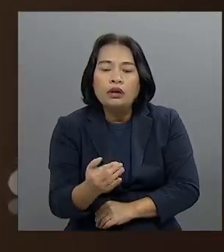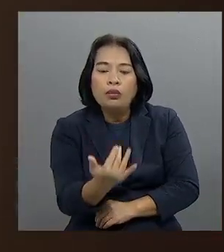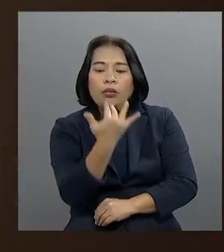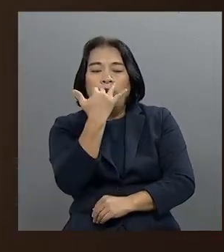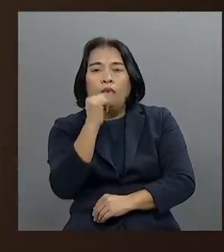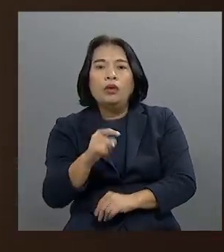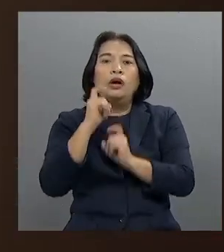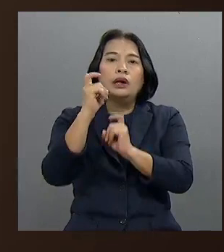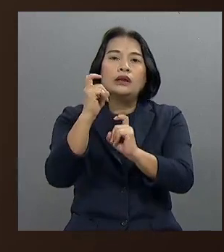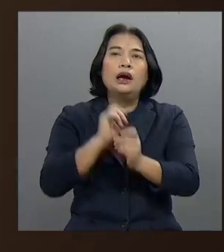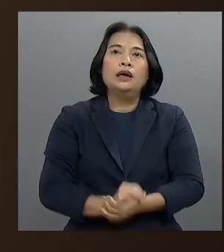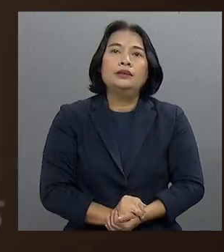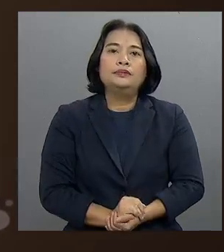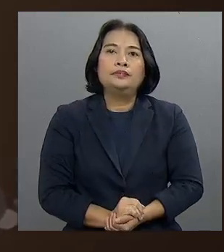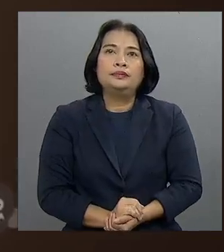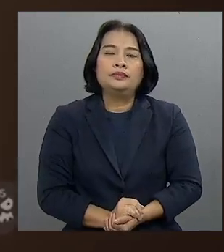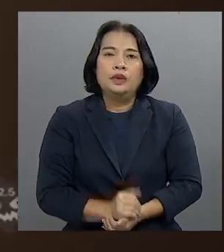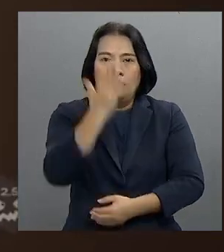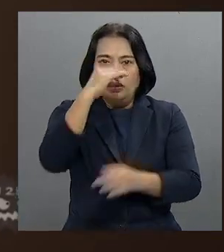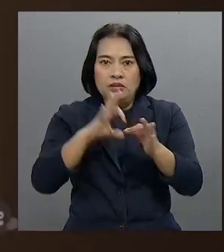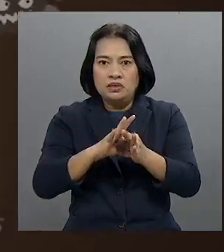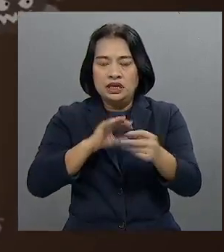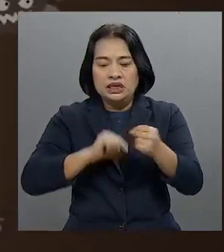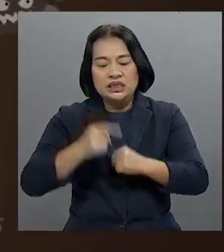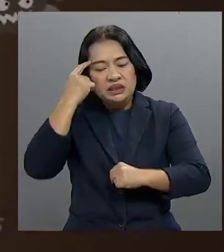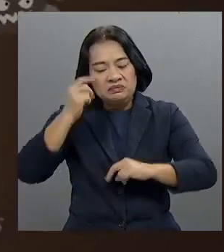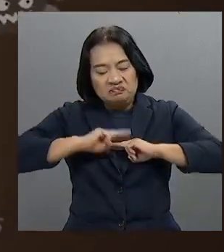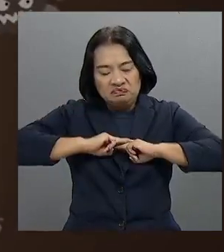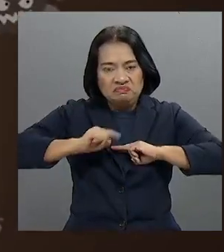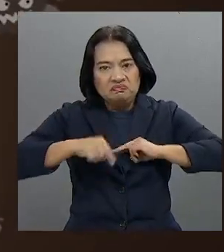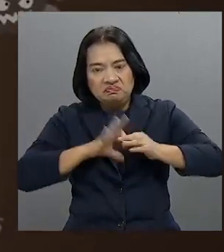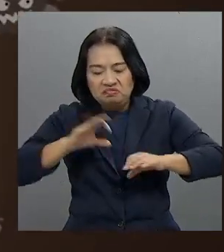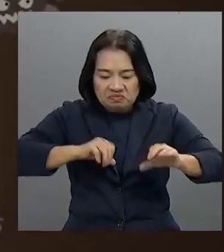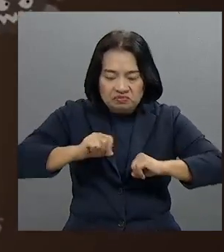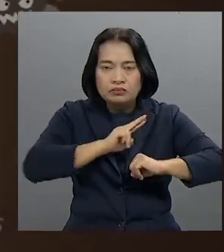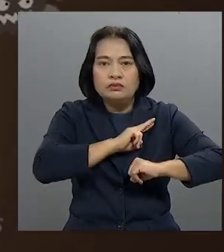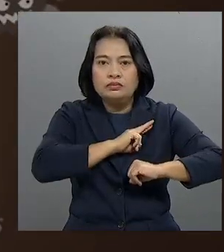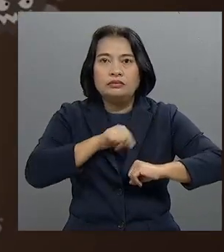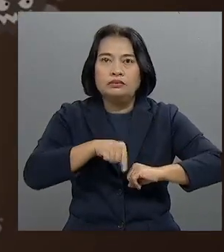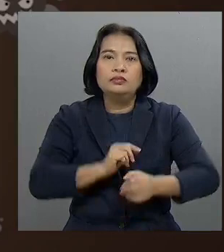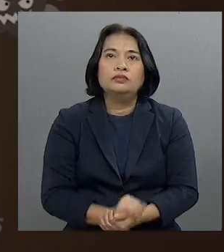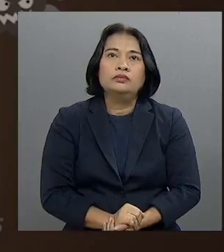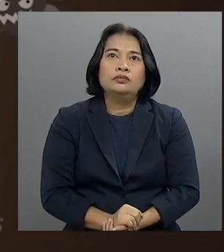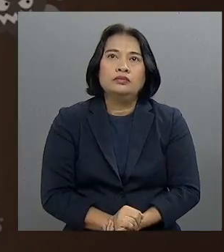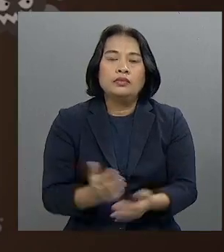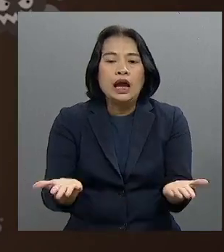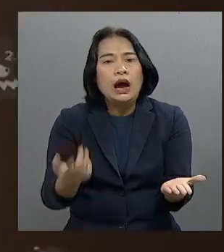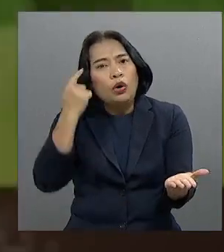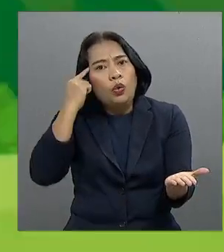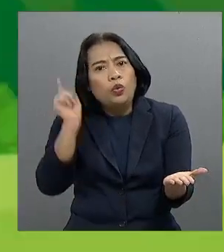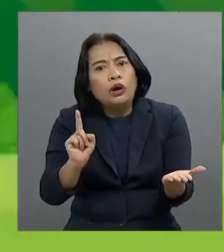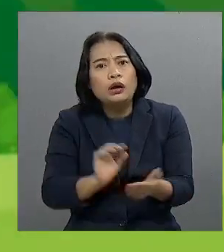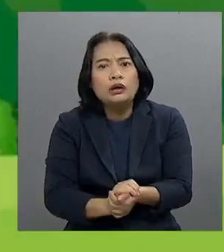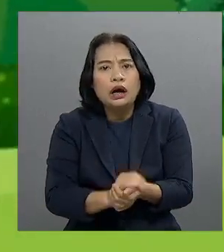เพีงพระความเห็นแก่ตัวของคนบังกลุมอ้าว แล้วรู้ได้ยไละครับว่า ใครจดไฟเผาป่า